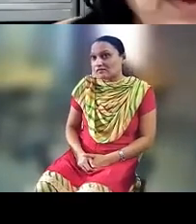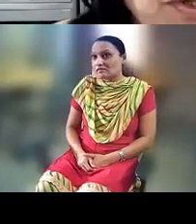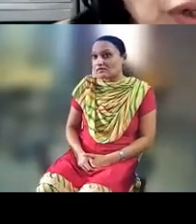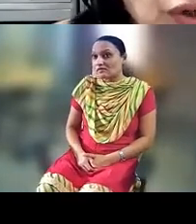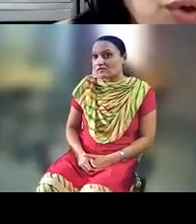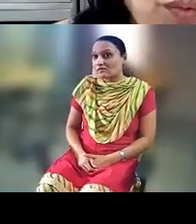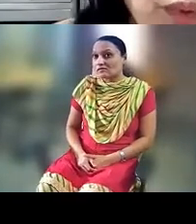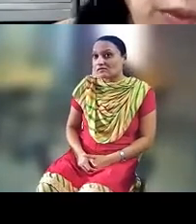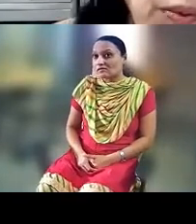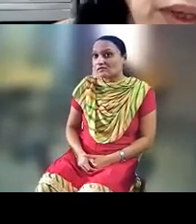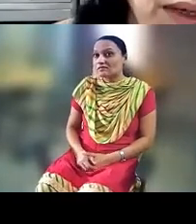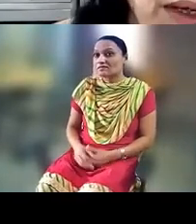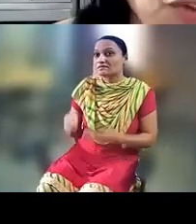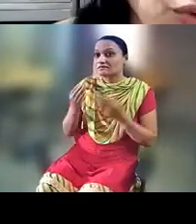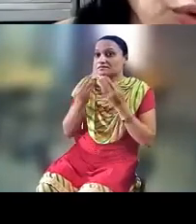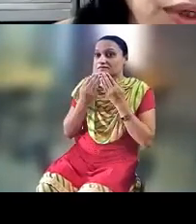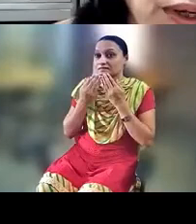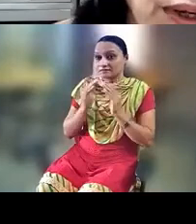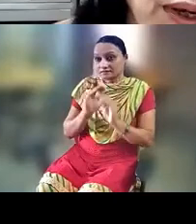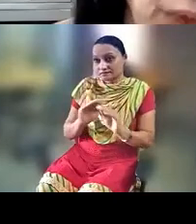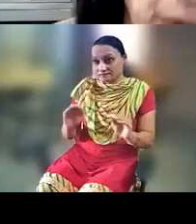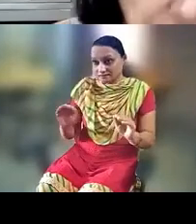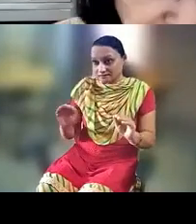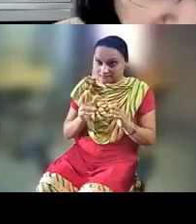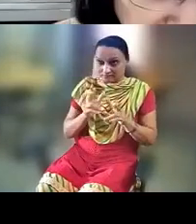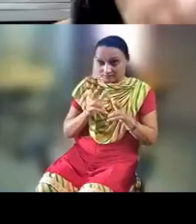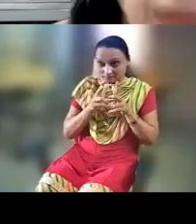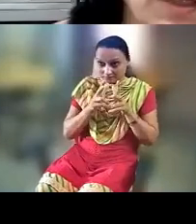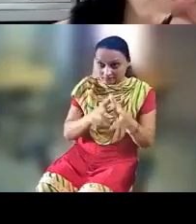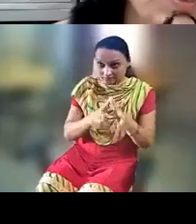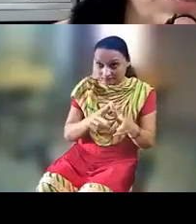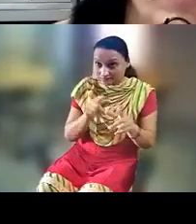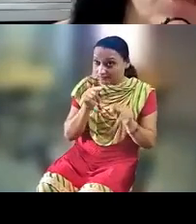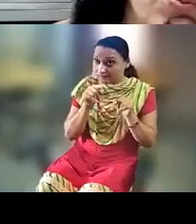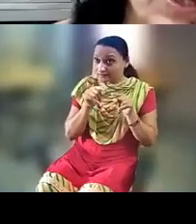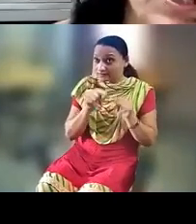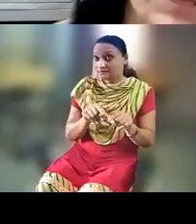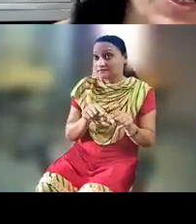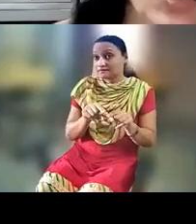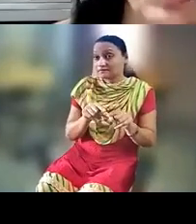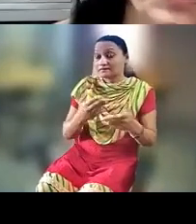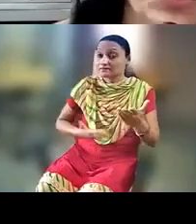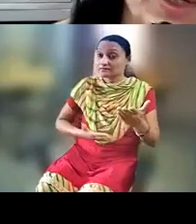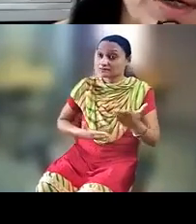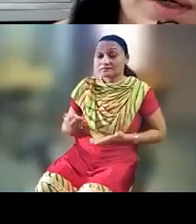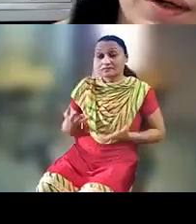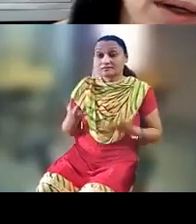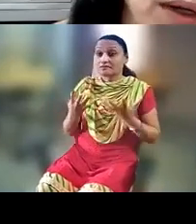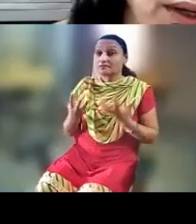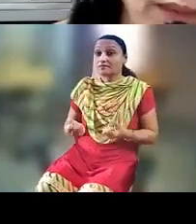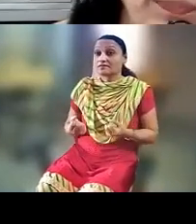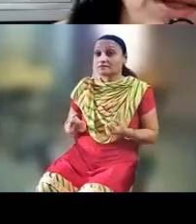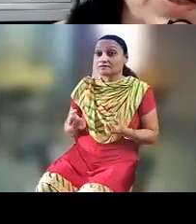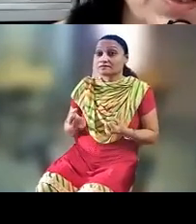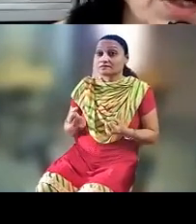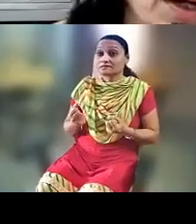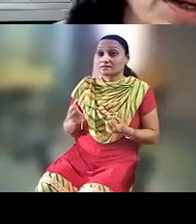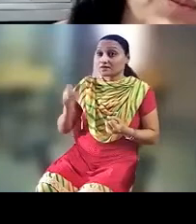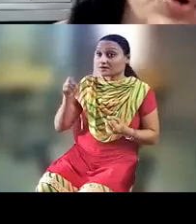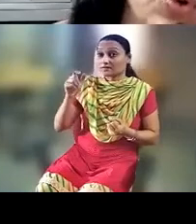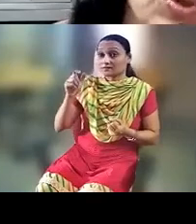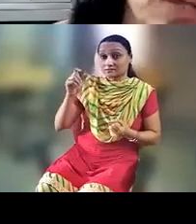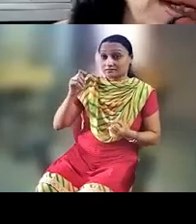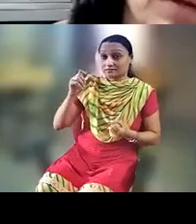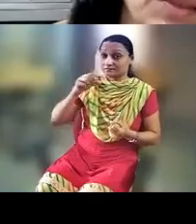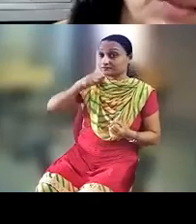हमें बच्चे को ये भी बताने की जरूरत है कि हमें उससे किस तरह की बर्ताव की उम्मीद है जब आसपास कोई अडल्ट नहीं है। अगर